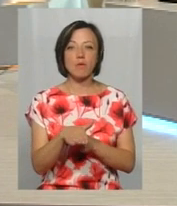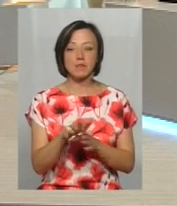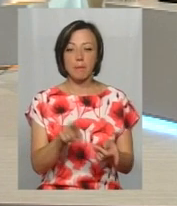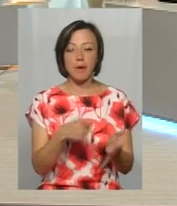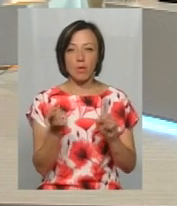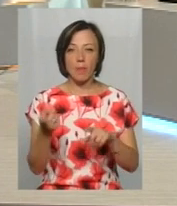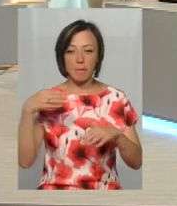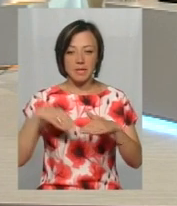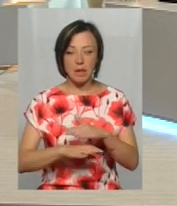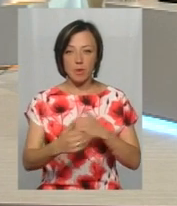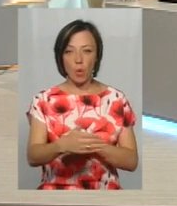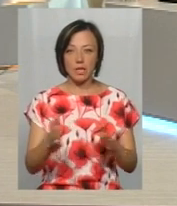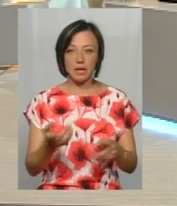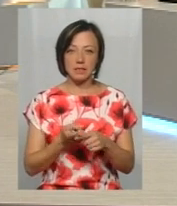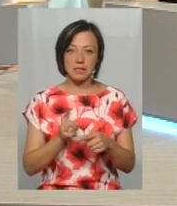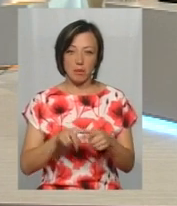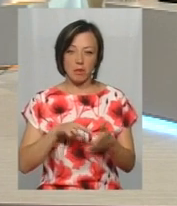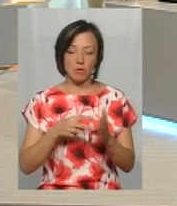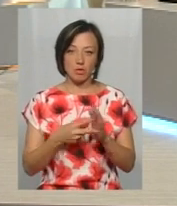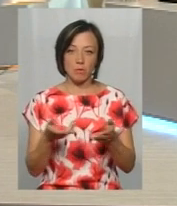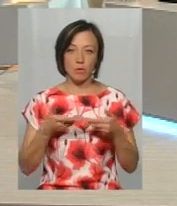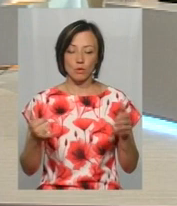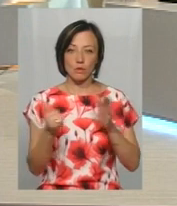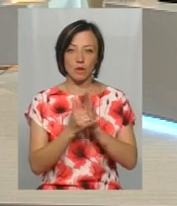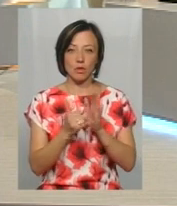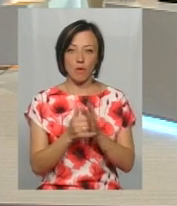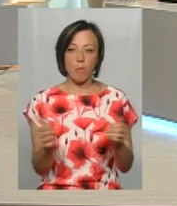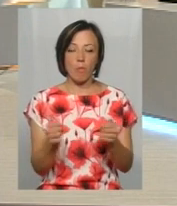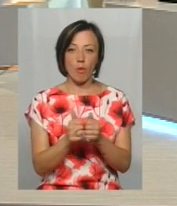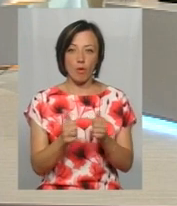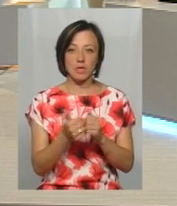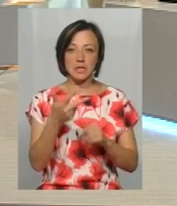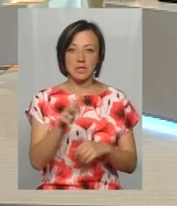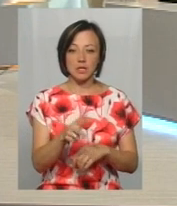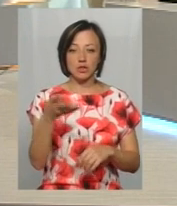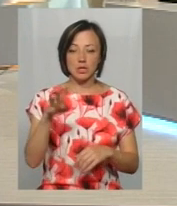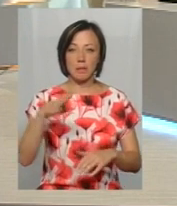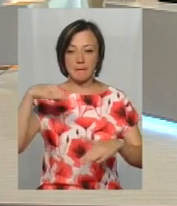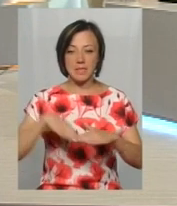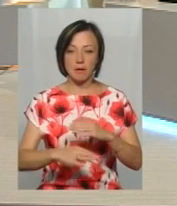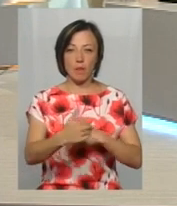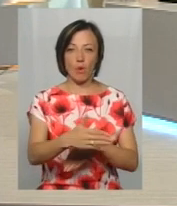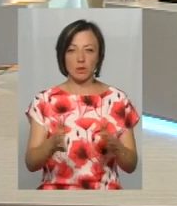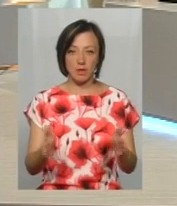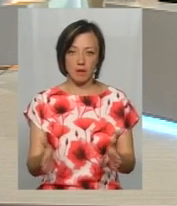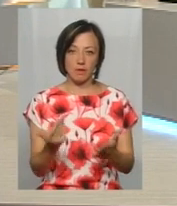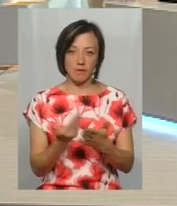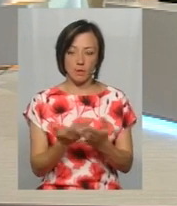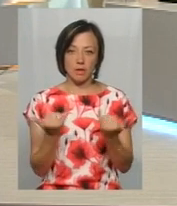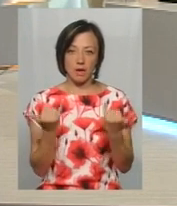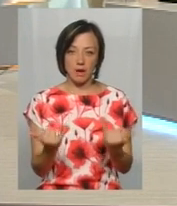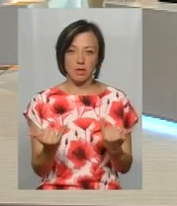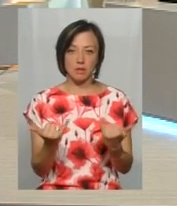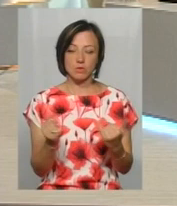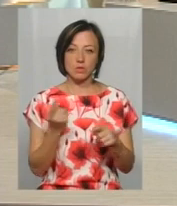переходили на підземні контейнери, це би передбачало, що ми встановлюємо поруч 3-4 підземних контейнери. Наразі, з-за